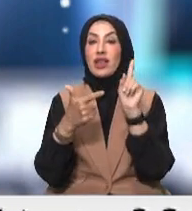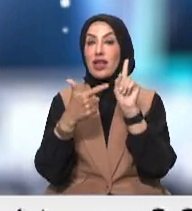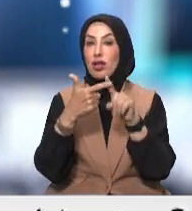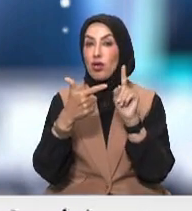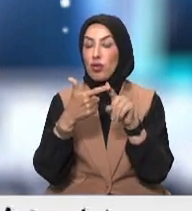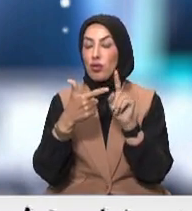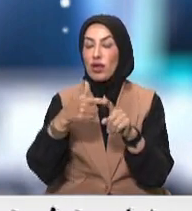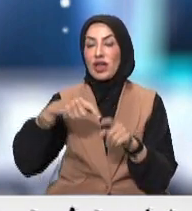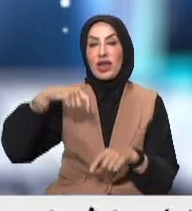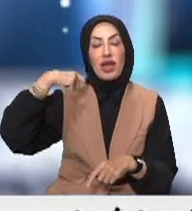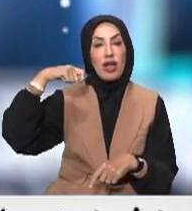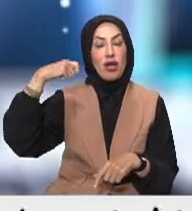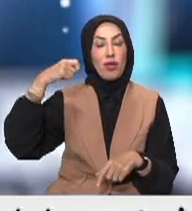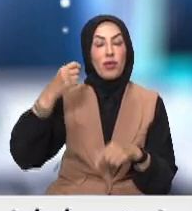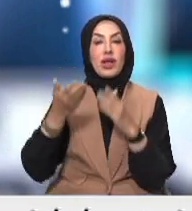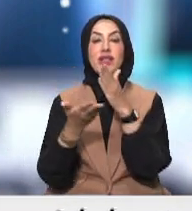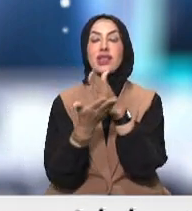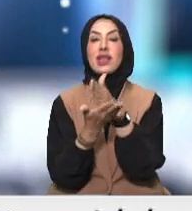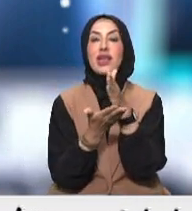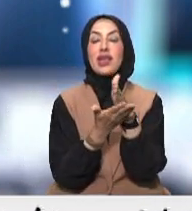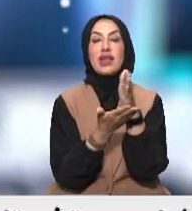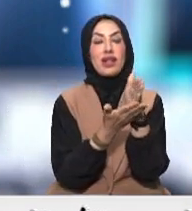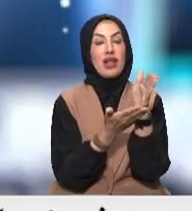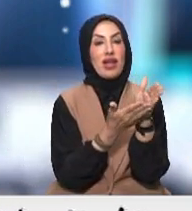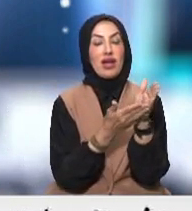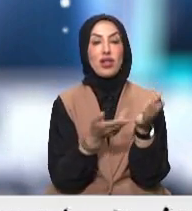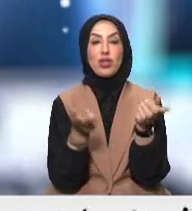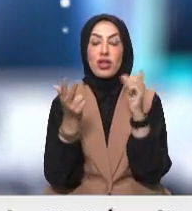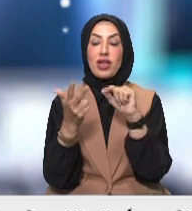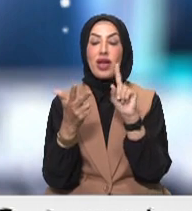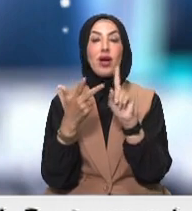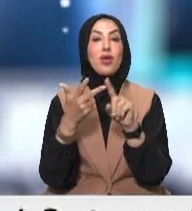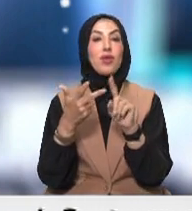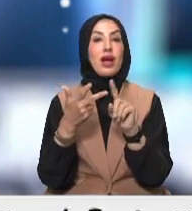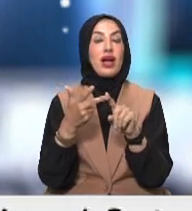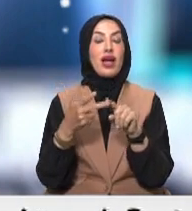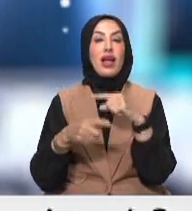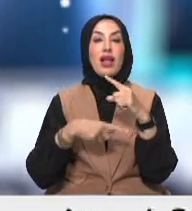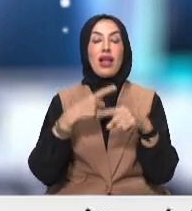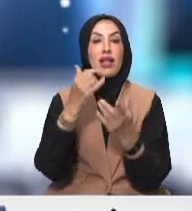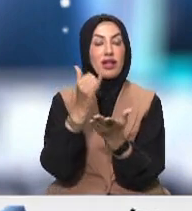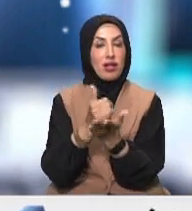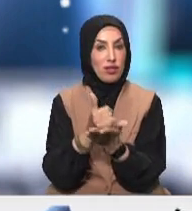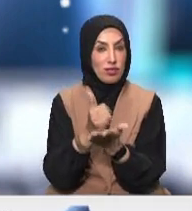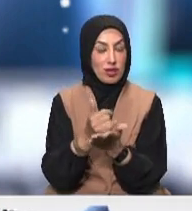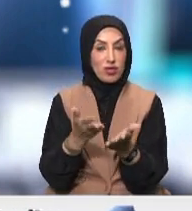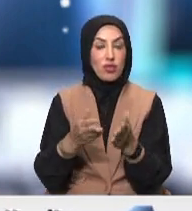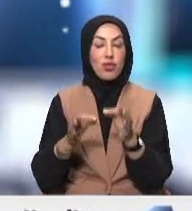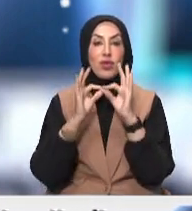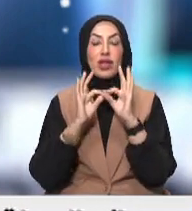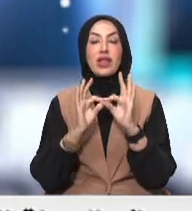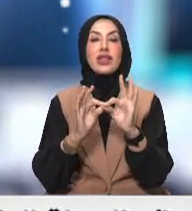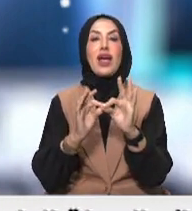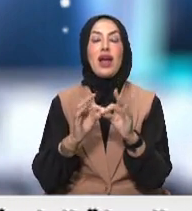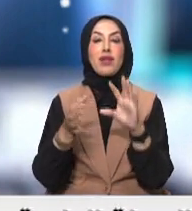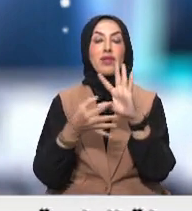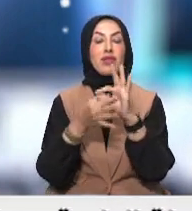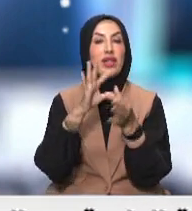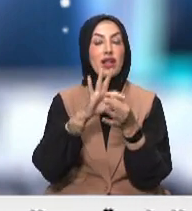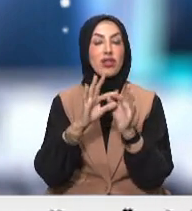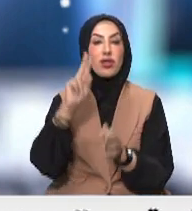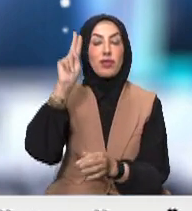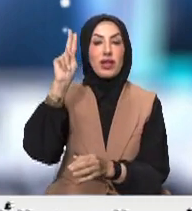بديوان سمو ولي العهد مازن عيسى العيسى والمندوب الدائم لدوله الكويت لدى الامم المتحده